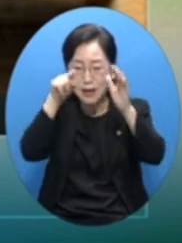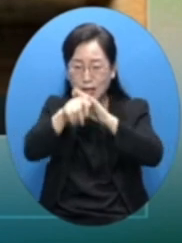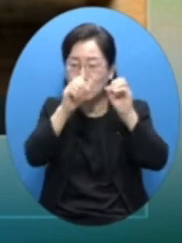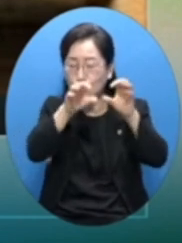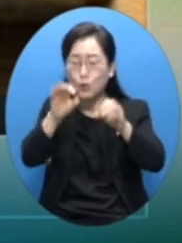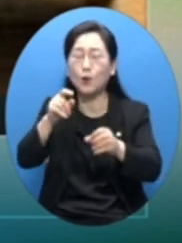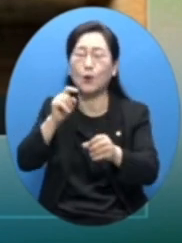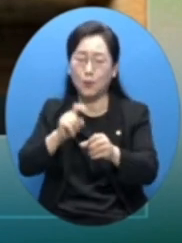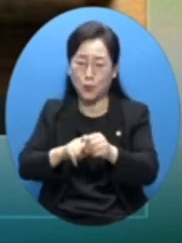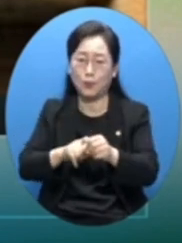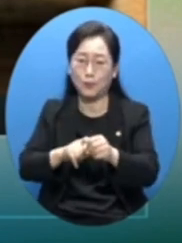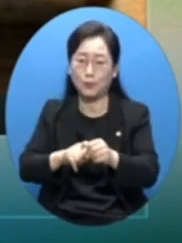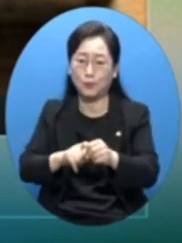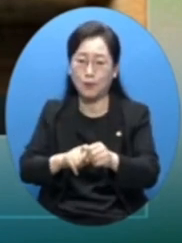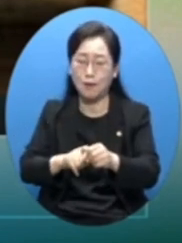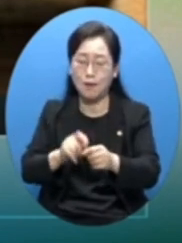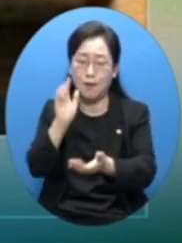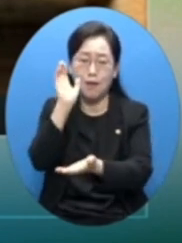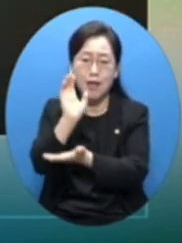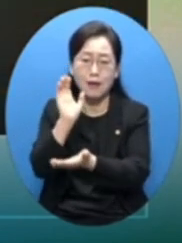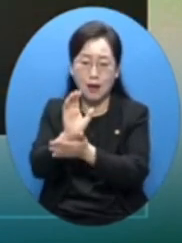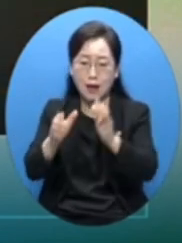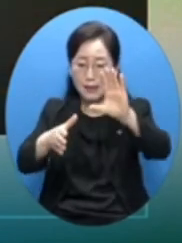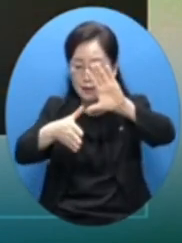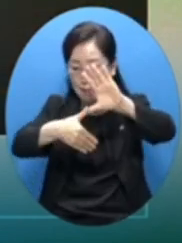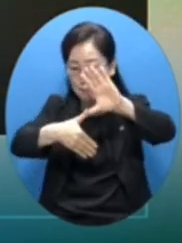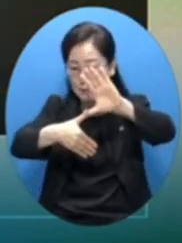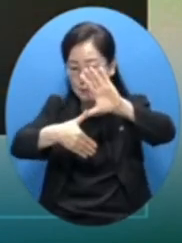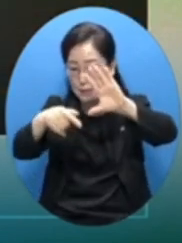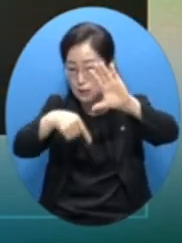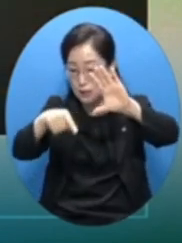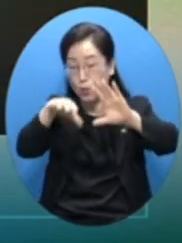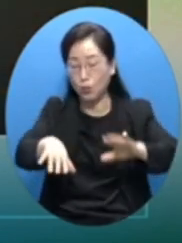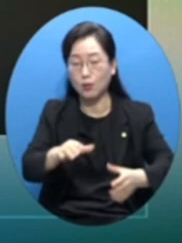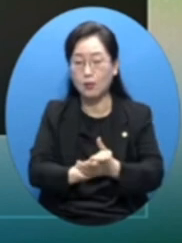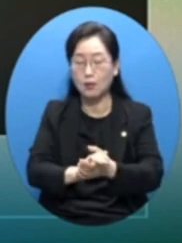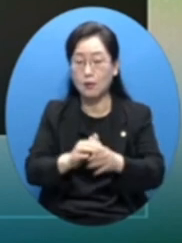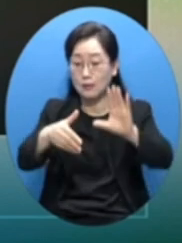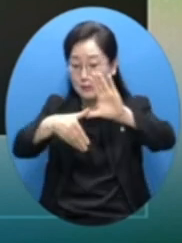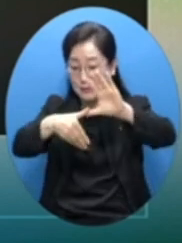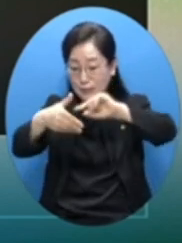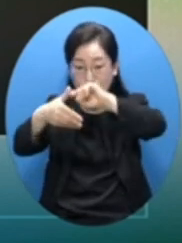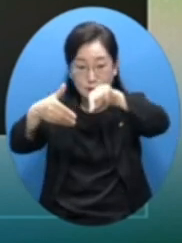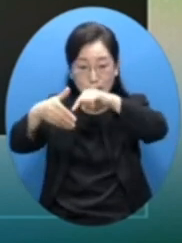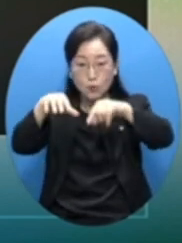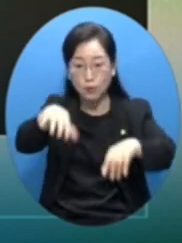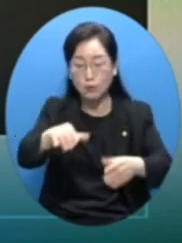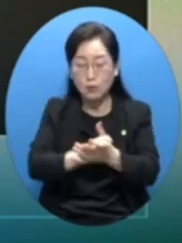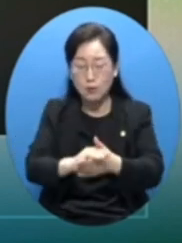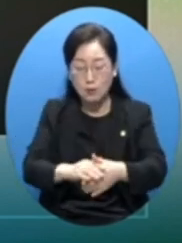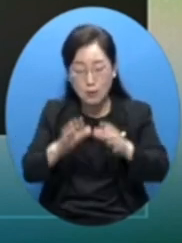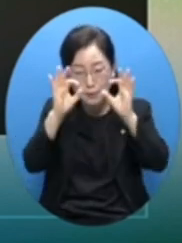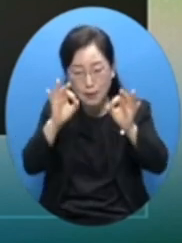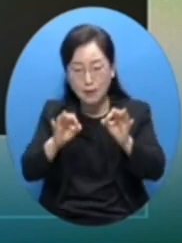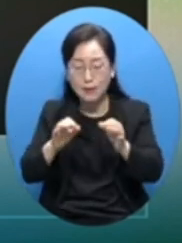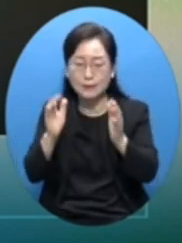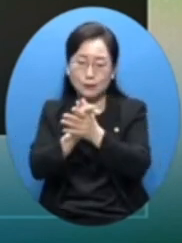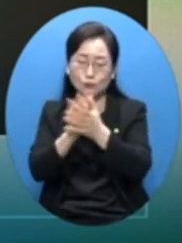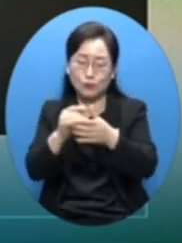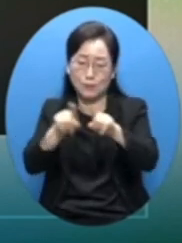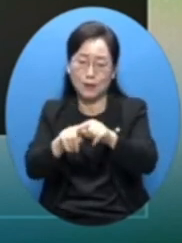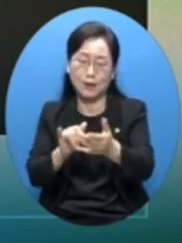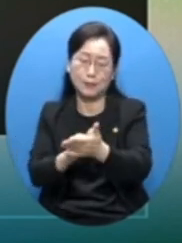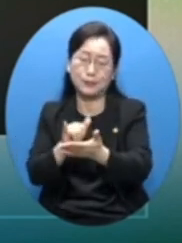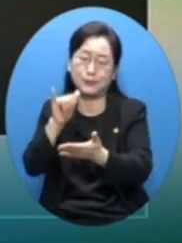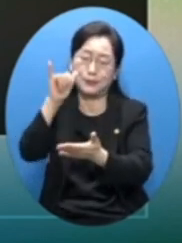부족으로 알려진 남미 에콰도르 정글의 아우카족에게 복음을 전하기 위해서 친구 4명과 함께 경비행기를 타고 넘어갑니다.